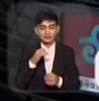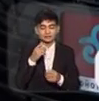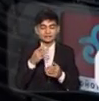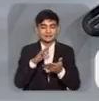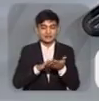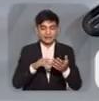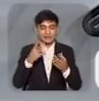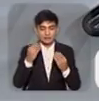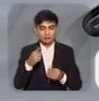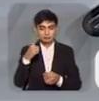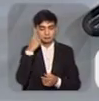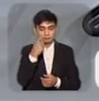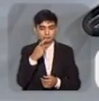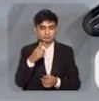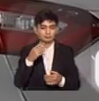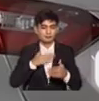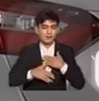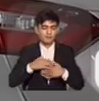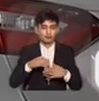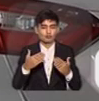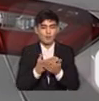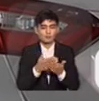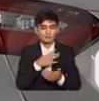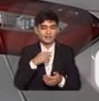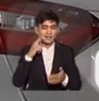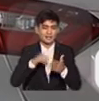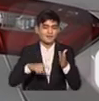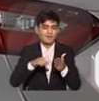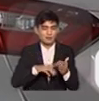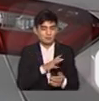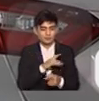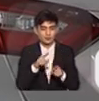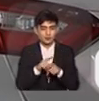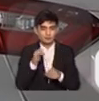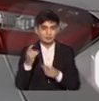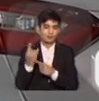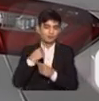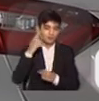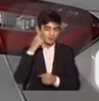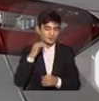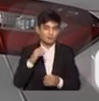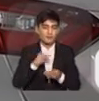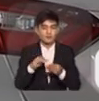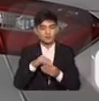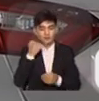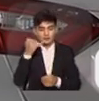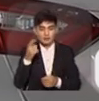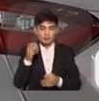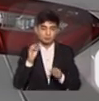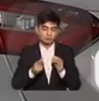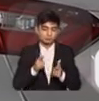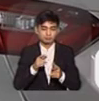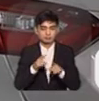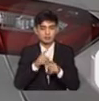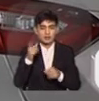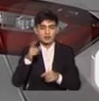позвонили и сообщили радостную новость следить сначала я не поверила подумала что обманывают решила перезвонить правда ли это люди